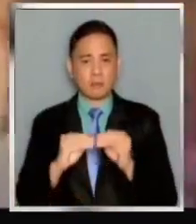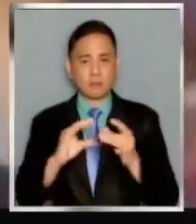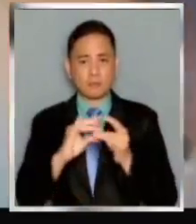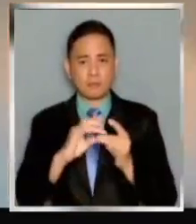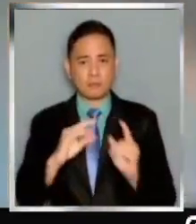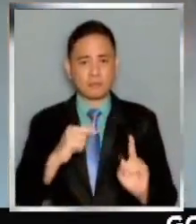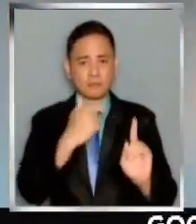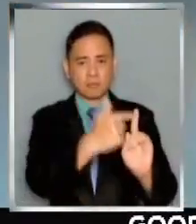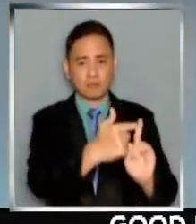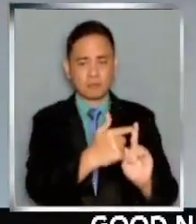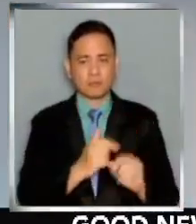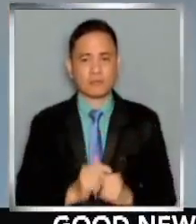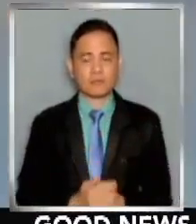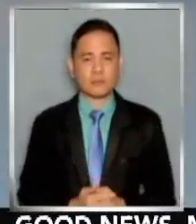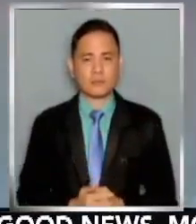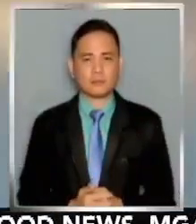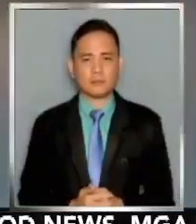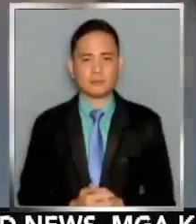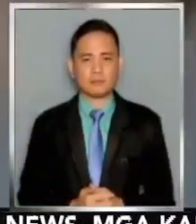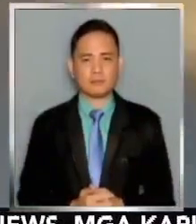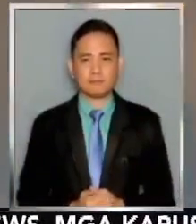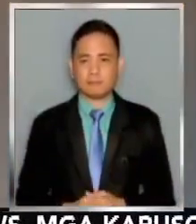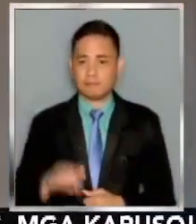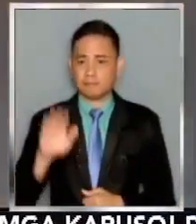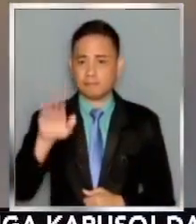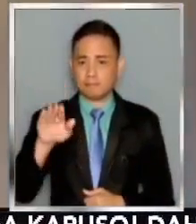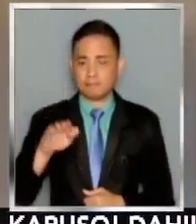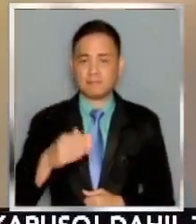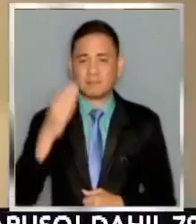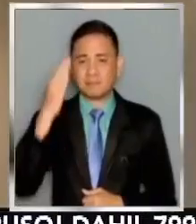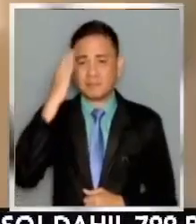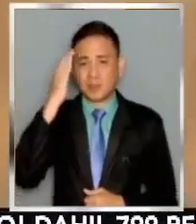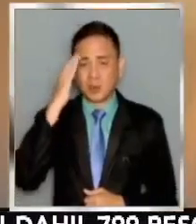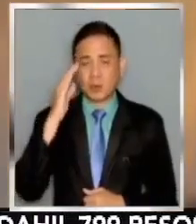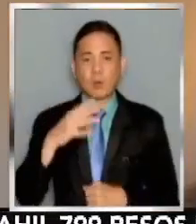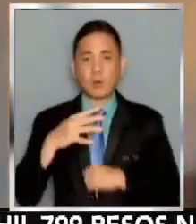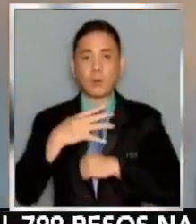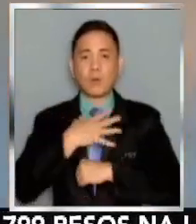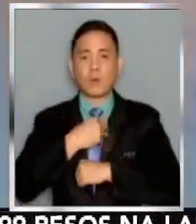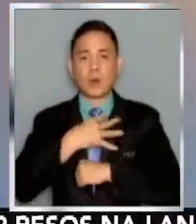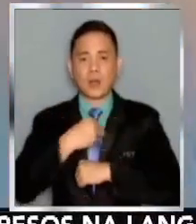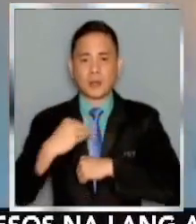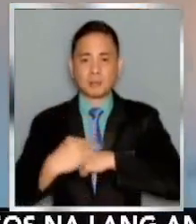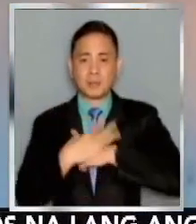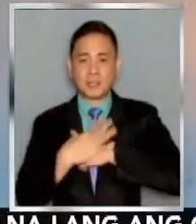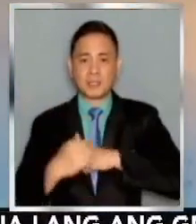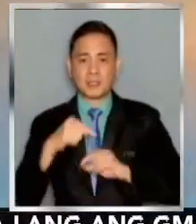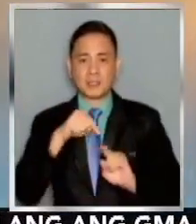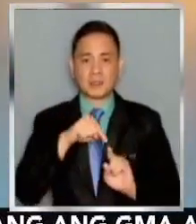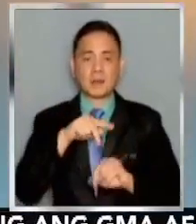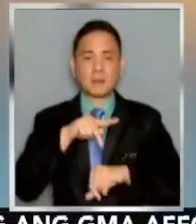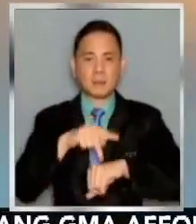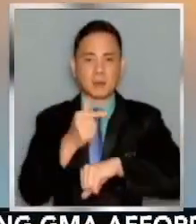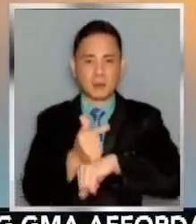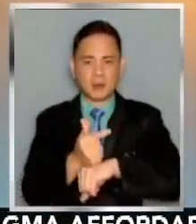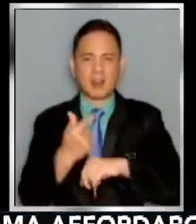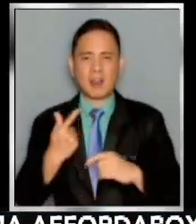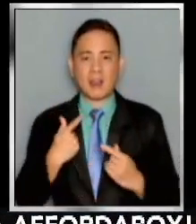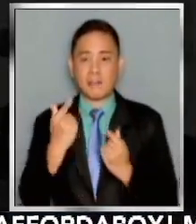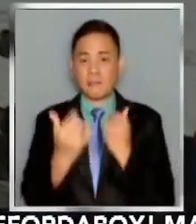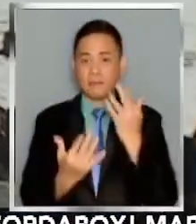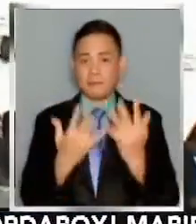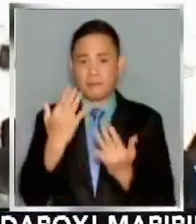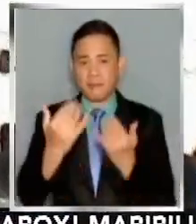kongko magbabalik na ang fire dancing sa White Beach ng Puerto Galera na dinarayo lalo kapag semana